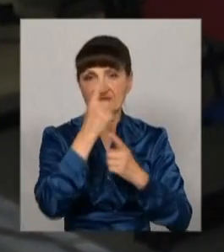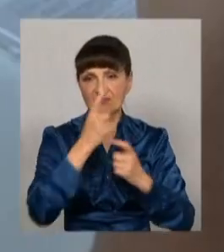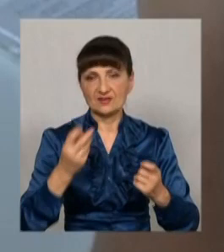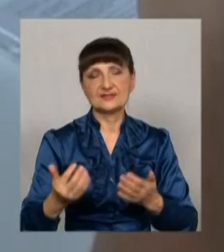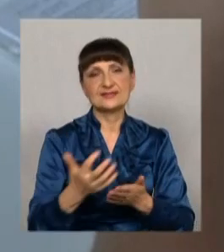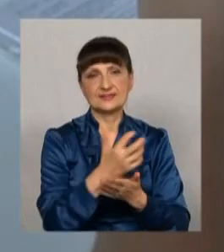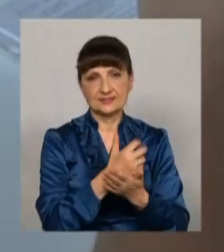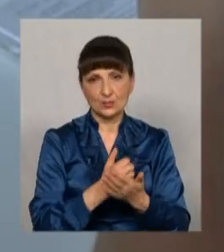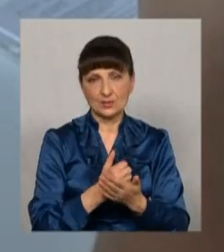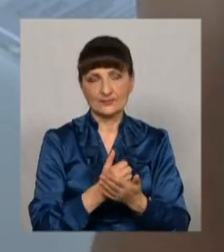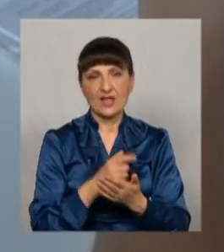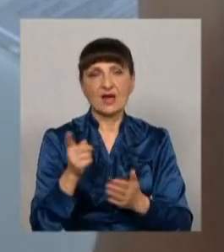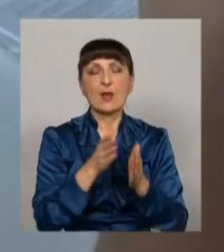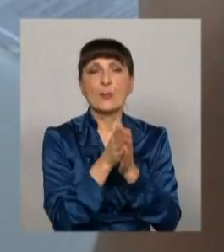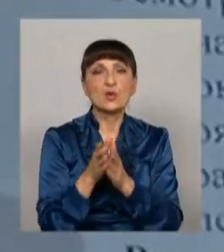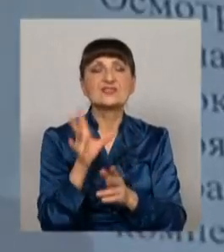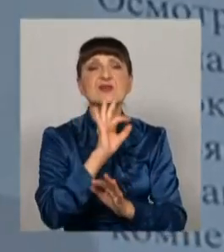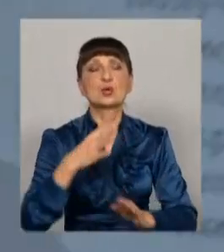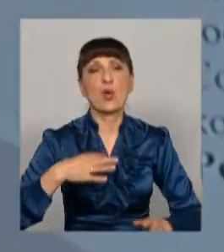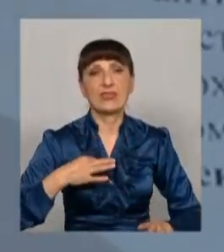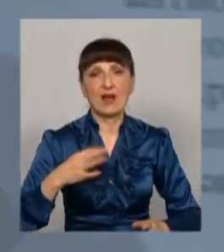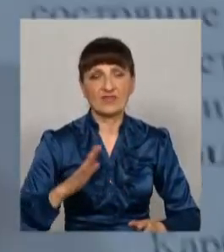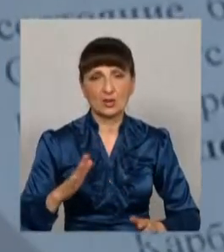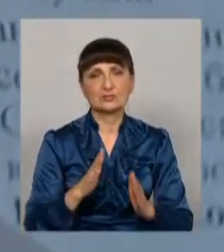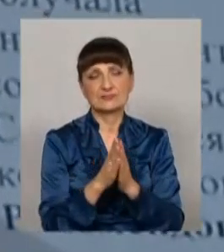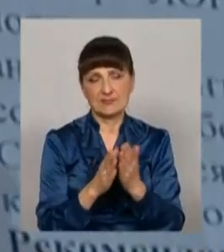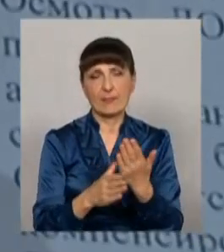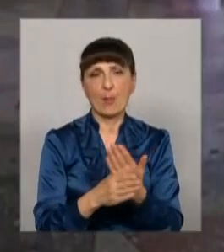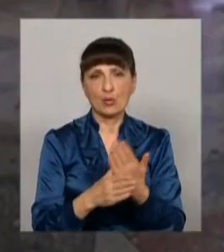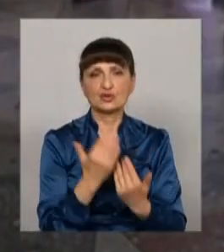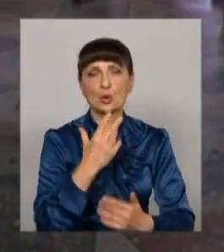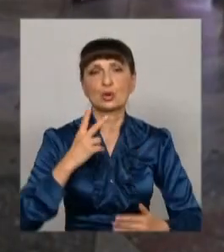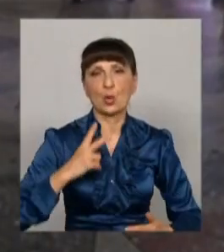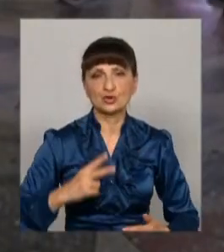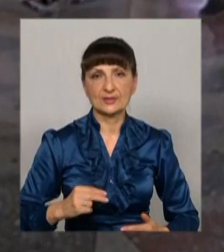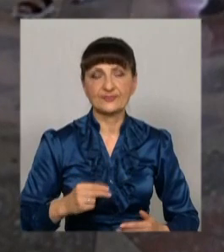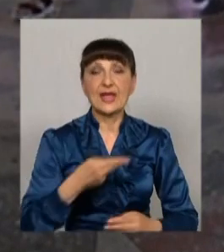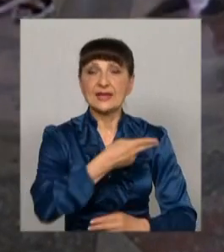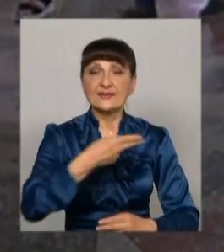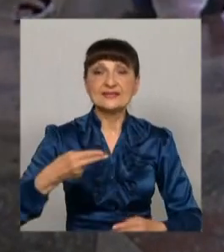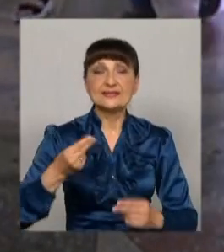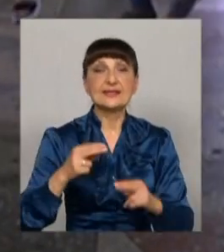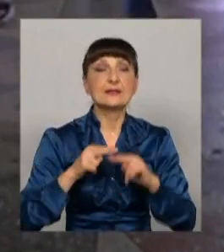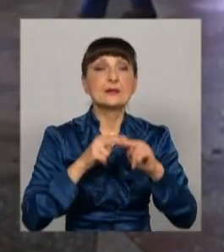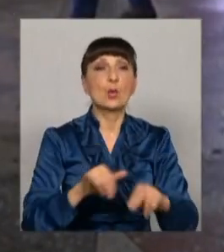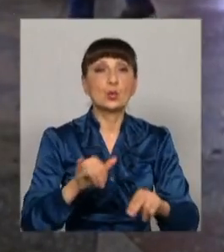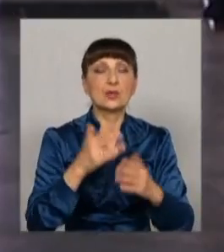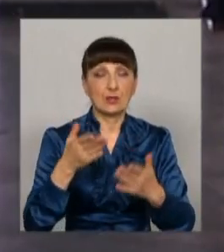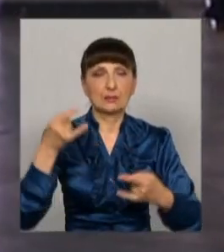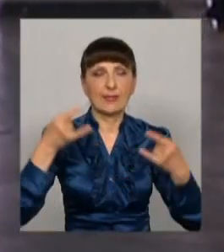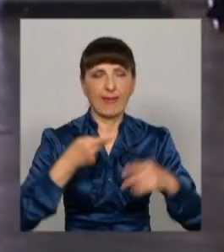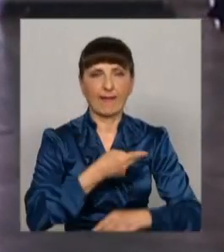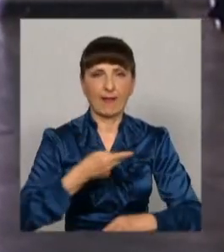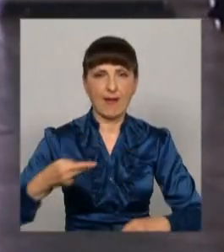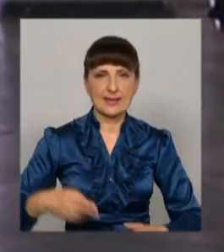сборе средств. Бибинур Ширалиева просит всех неравнодушных протянуть руку помощи ее дочери. Реквизиты, куда можно выслать деньги, указаны на